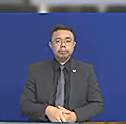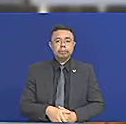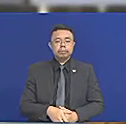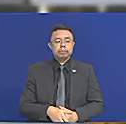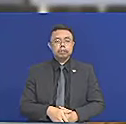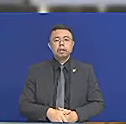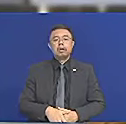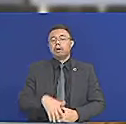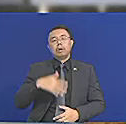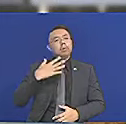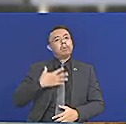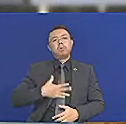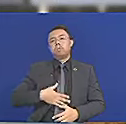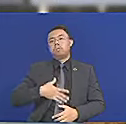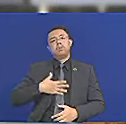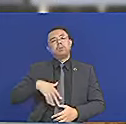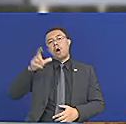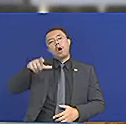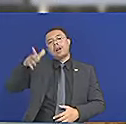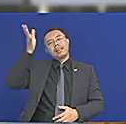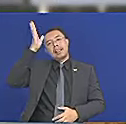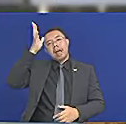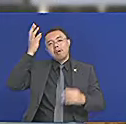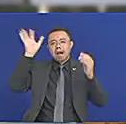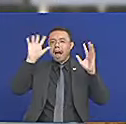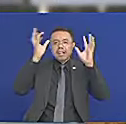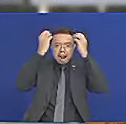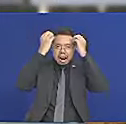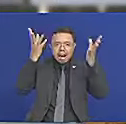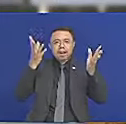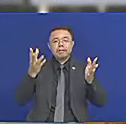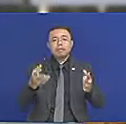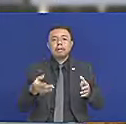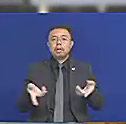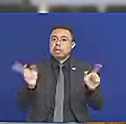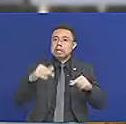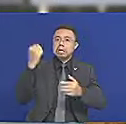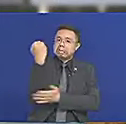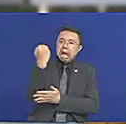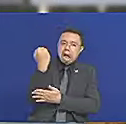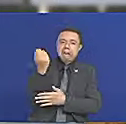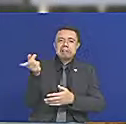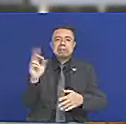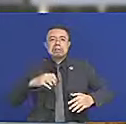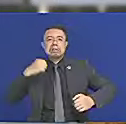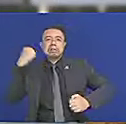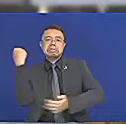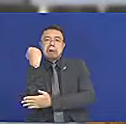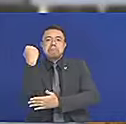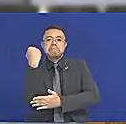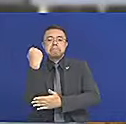Heran loh, orang pun gak sadar, saudara. Jadi jahat, jadi kejam, ya.